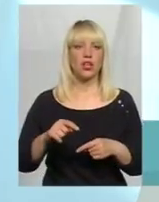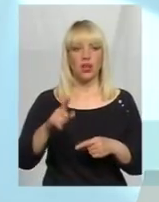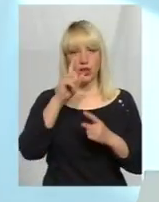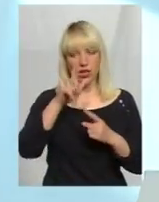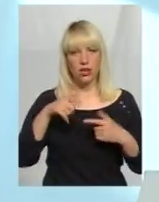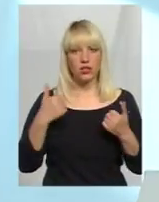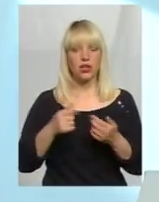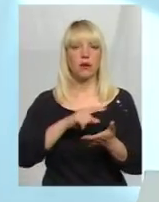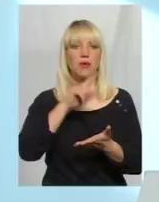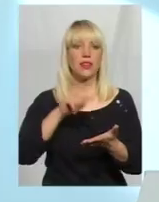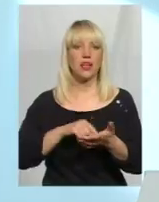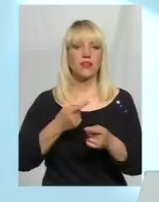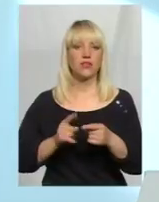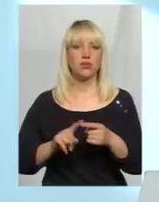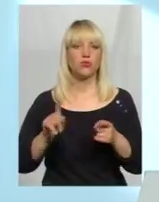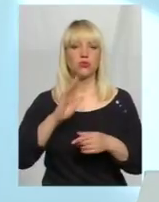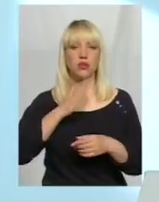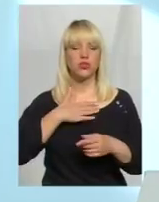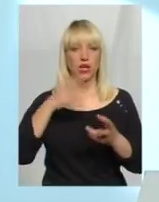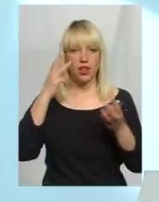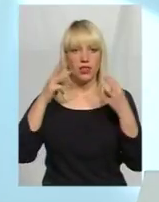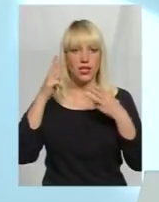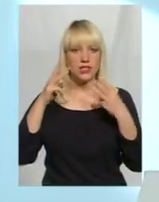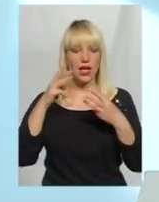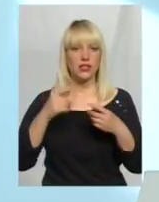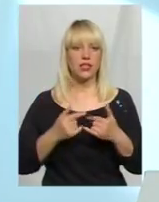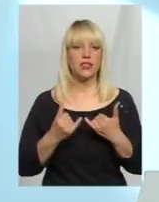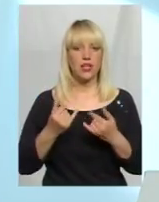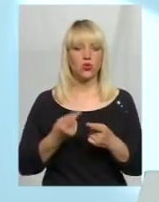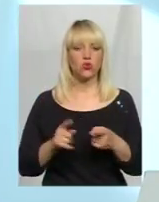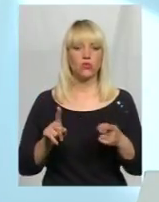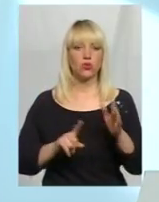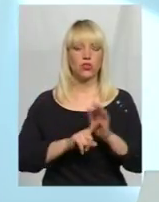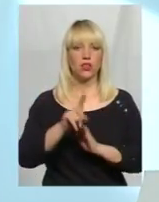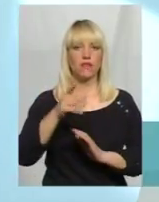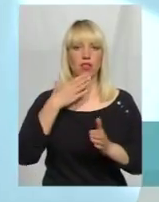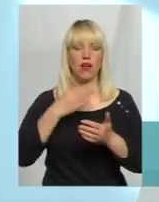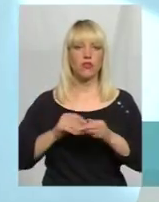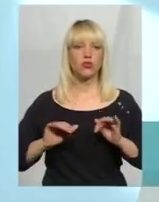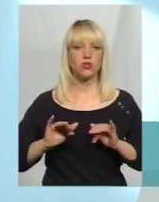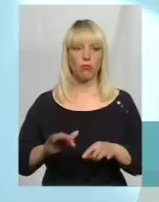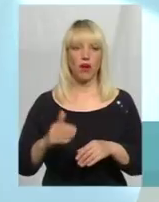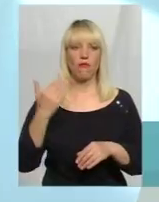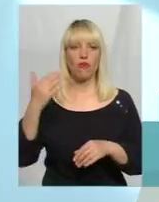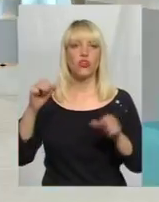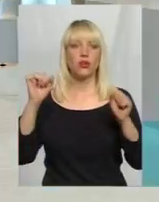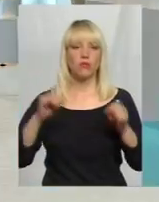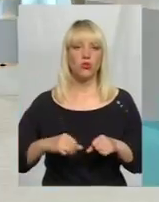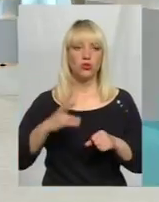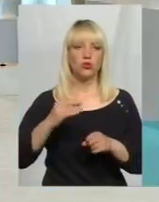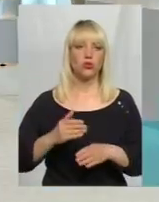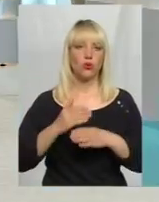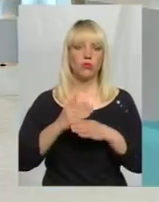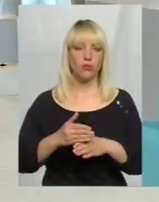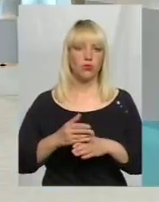що наші дизайнери для того, аби започаткувати власну справу, вони можуть, але допомоги,